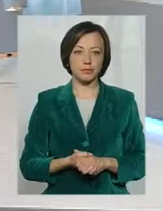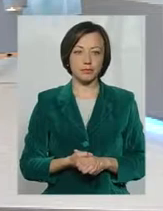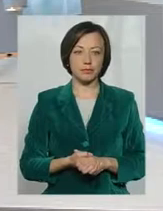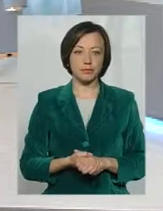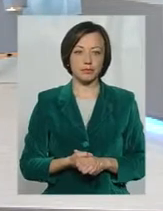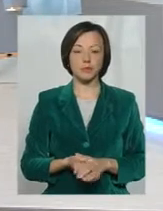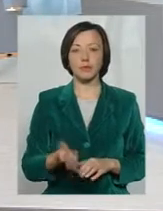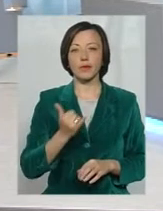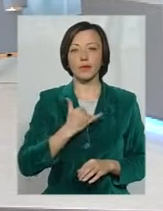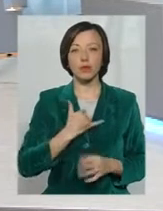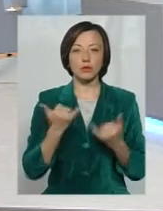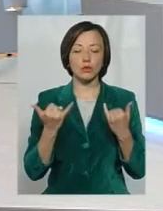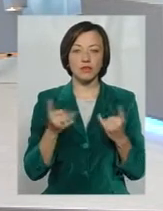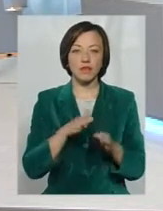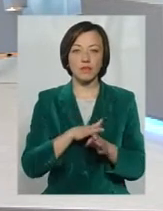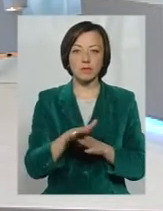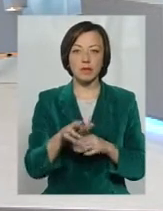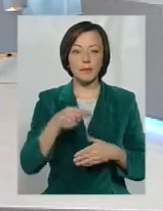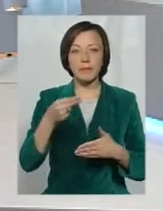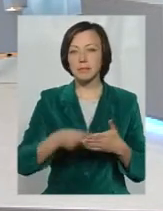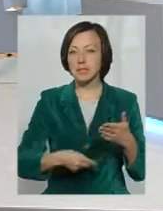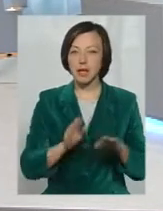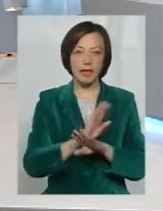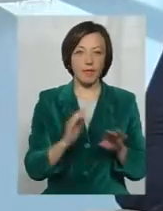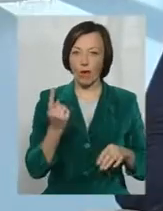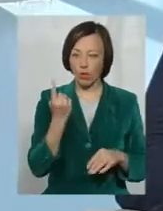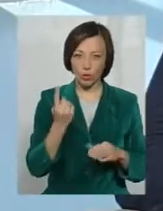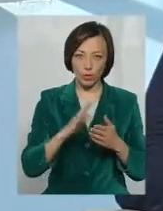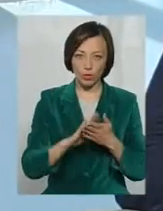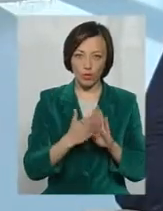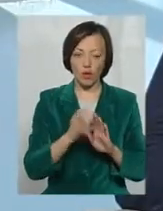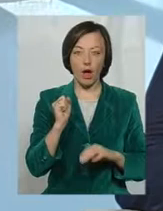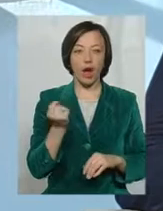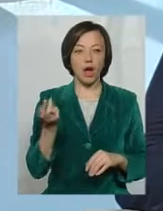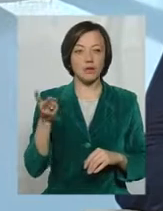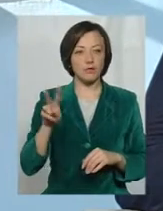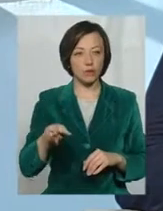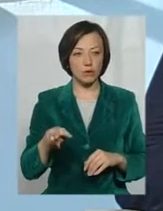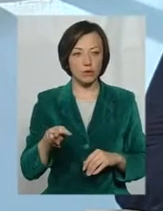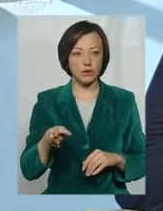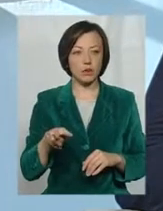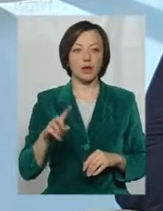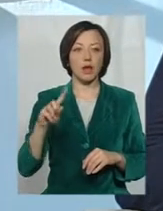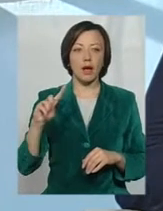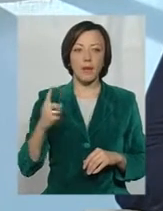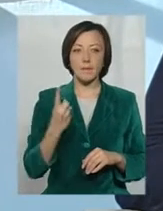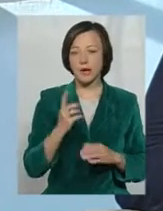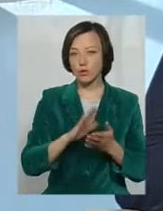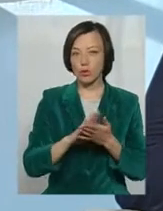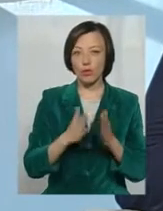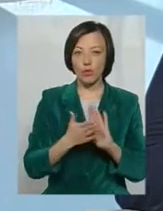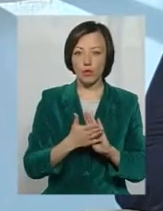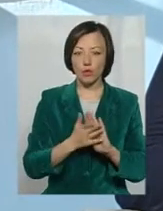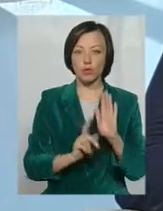відбулося підписання навіть не одного договору, а двох договорів. Першою угодою було передбачено початок